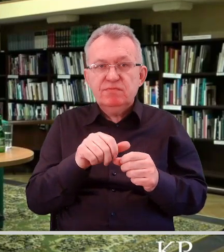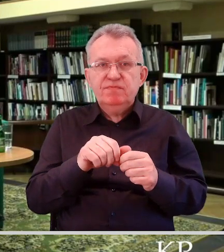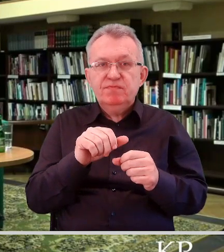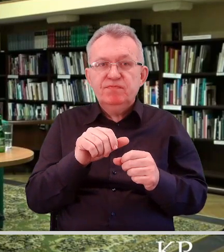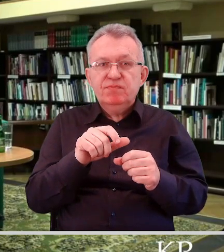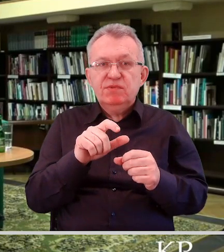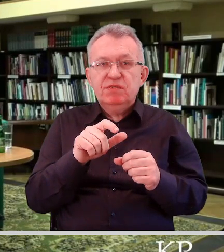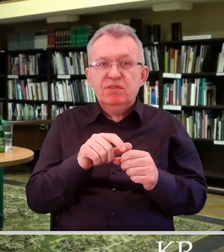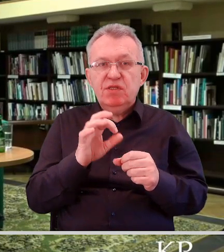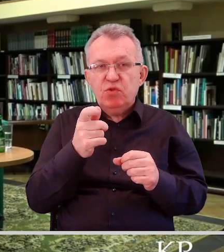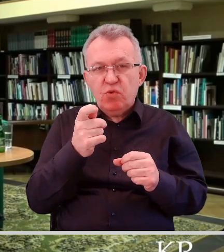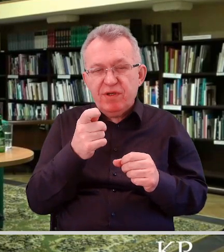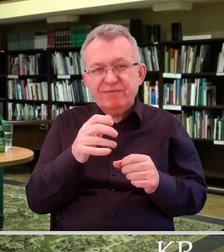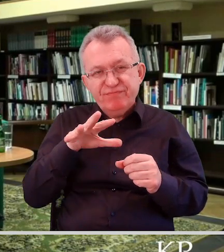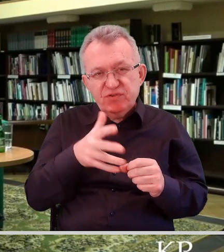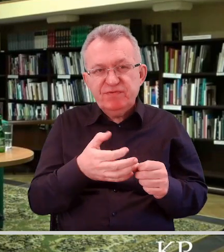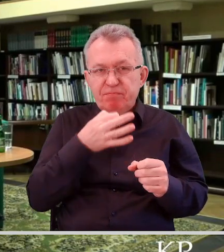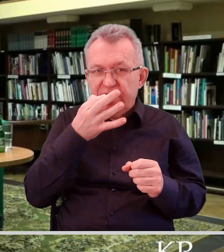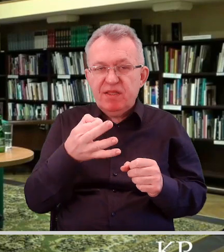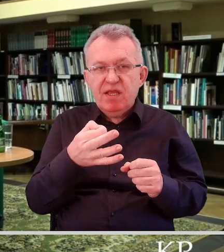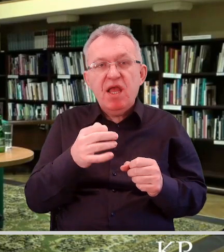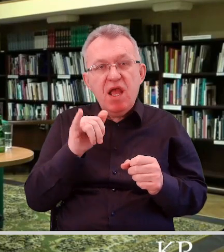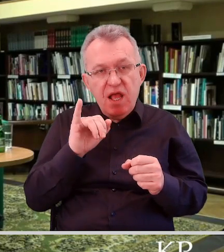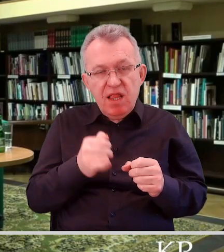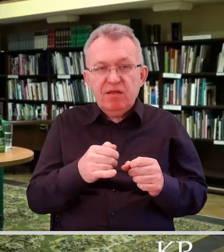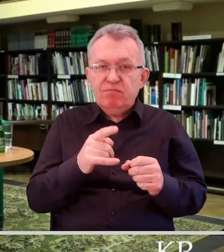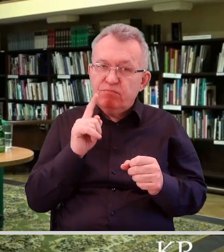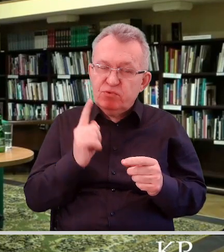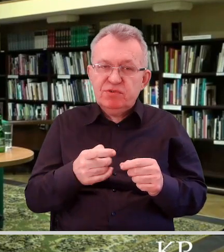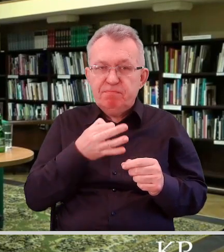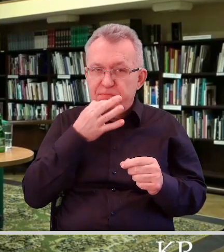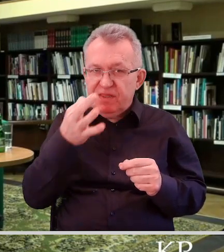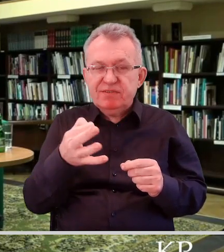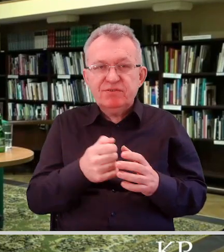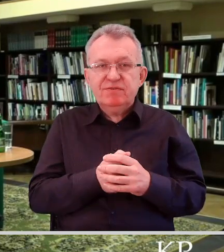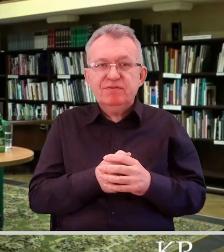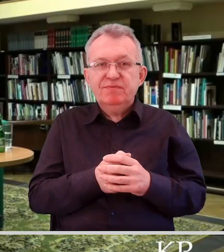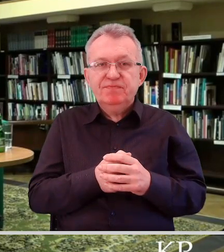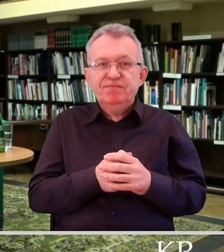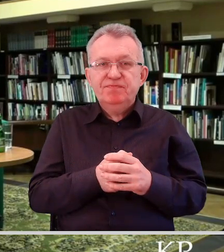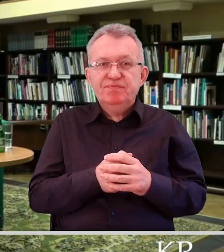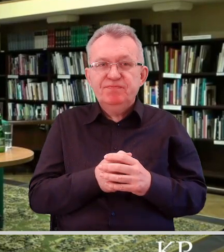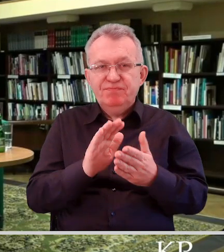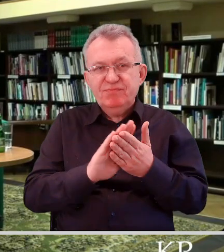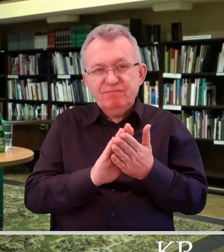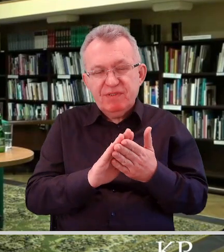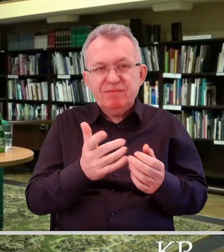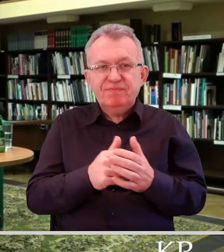czy właściwie to zabrzmi trochę naiwnie, a jednak zadam ci w ten sposób to pytanie, wybacz,